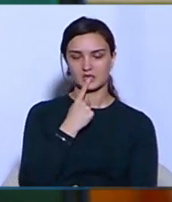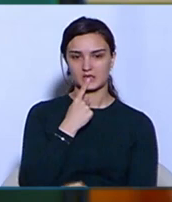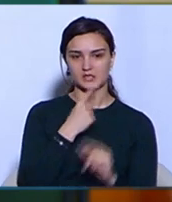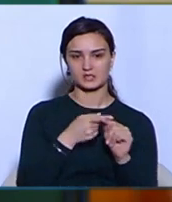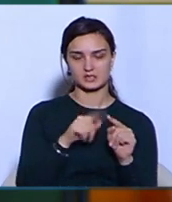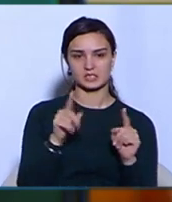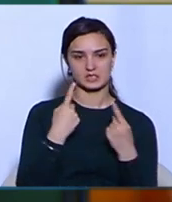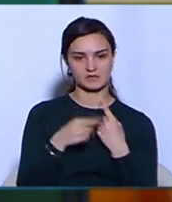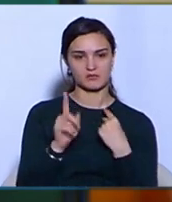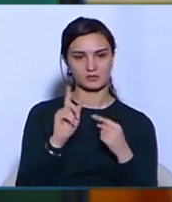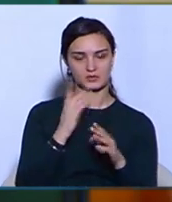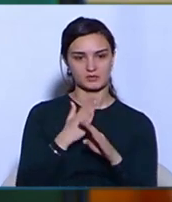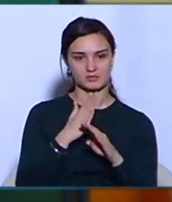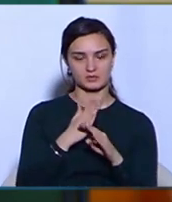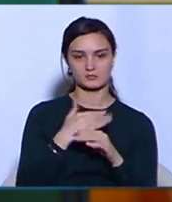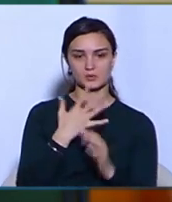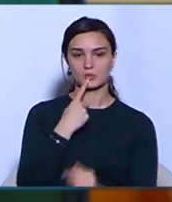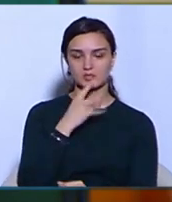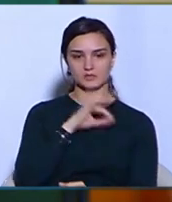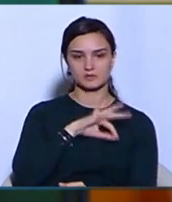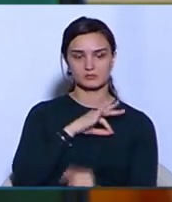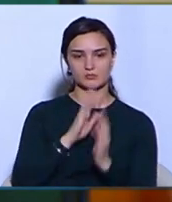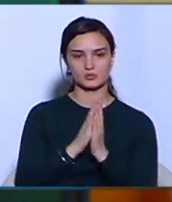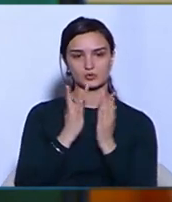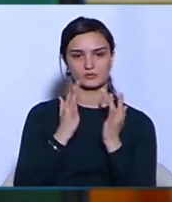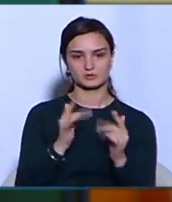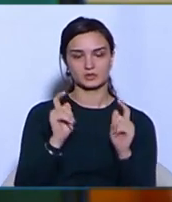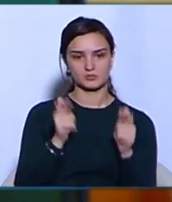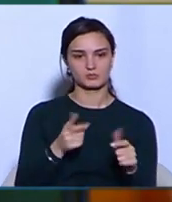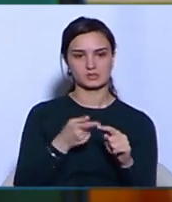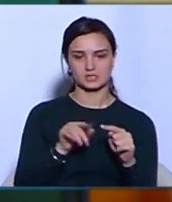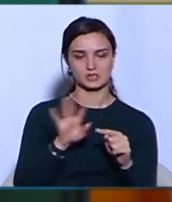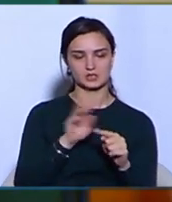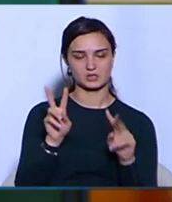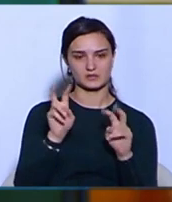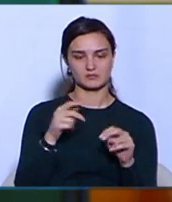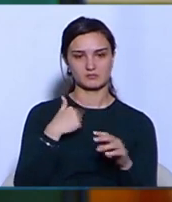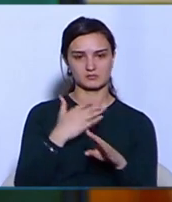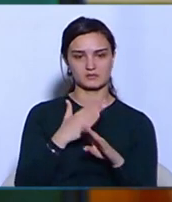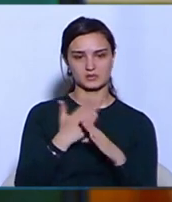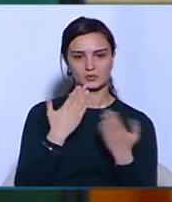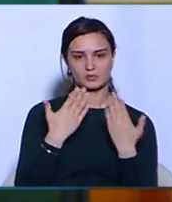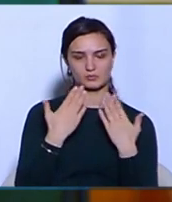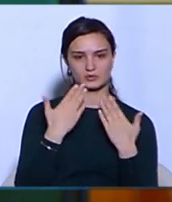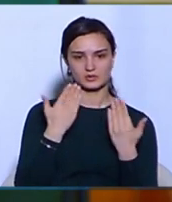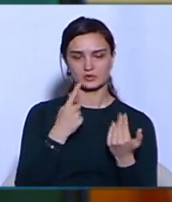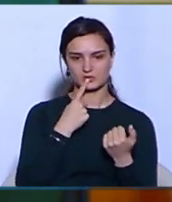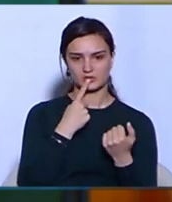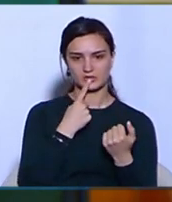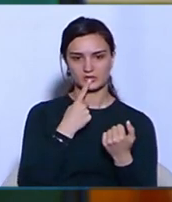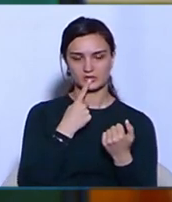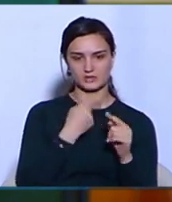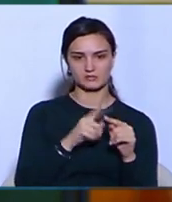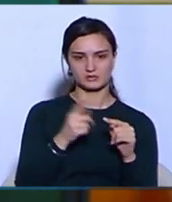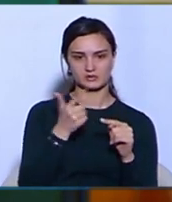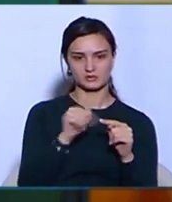აბსოლუტურად განსხვავებული რამ არის. მე თუ ენას ვიყენებ მოთხოვნის დაკმაყოფილების მიზნით, ეს არნიშნავს რომ მას მე მაქვს საკომუნიკაციო ენა.